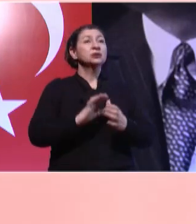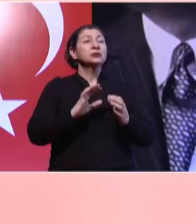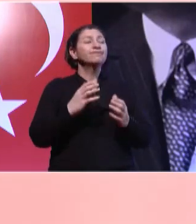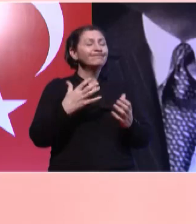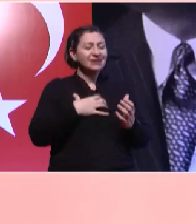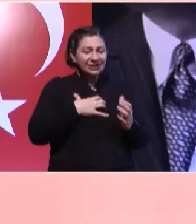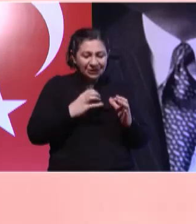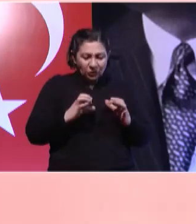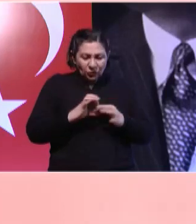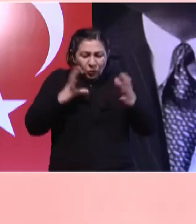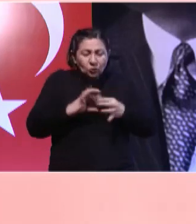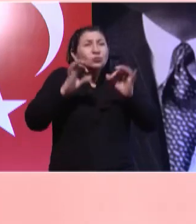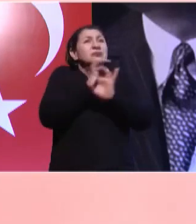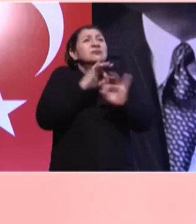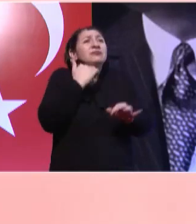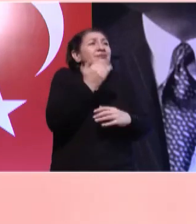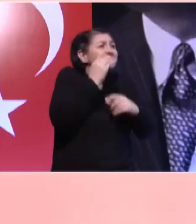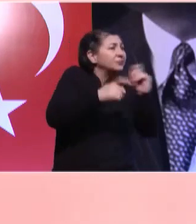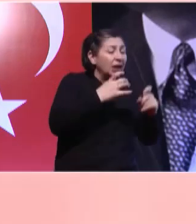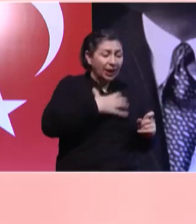çaresizliği kendisini yakarak